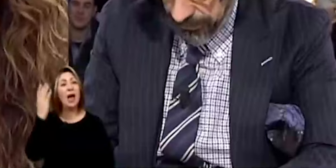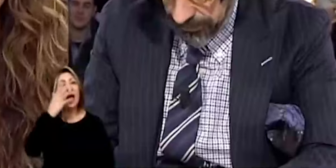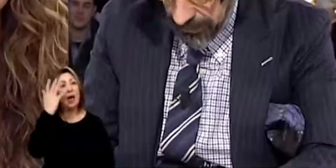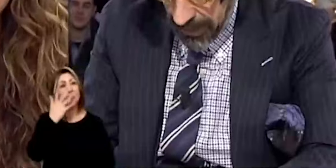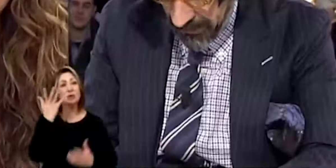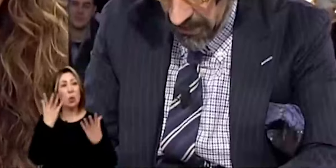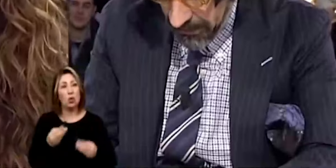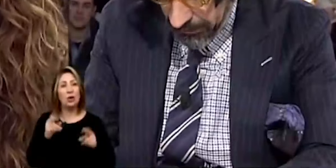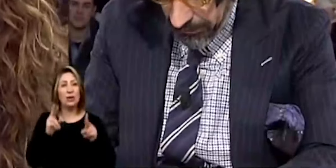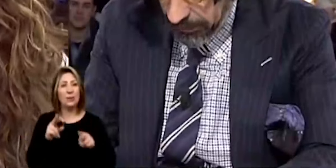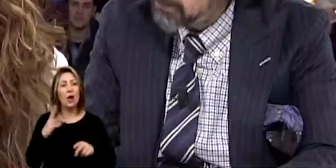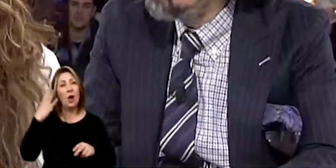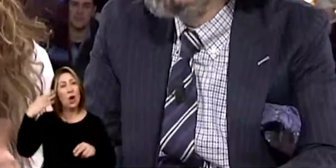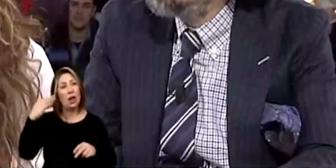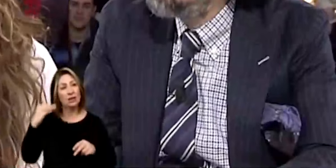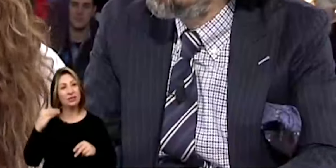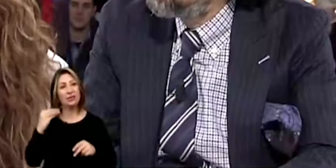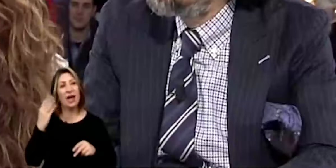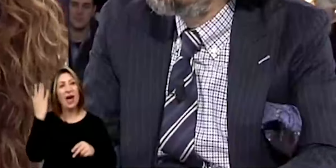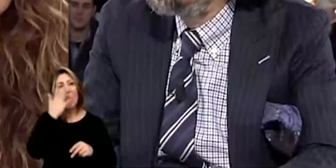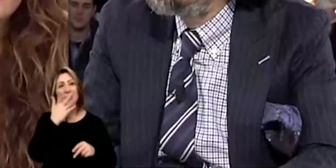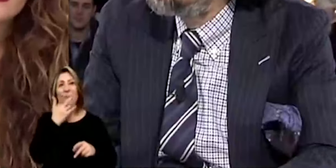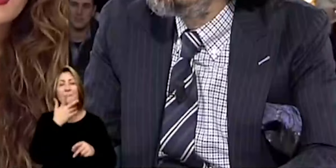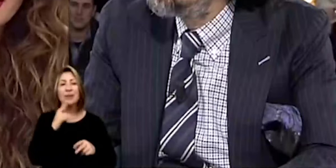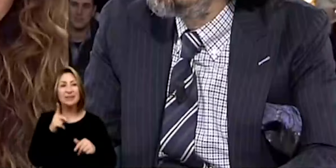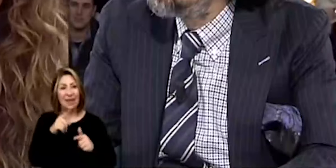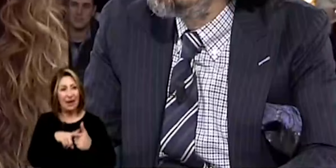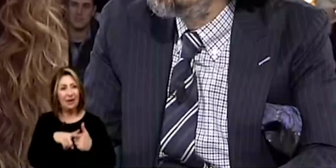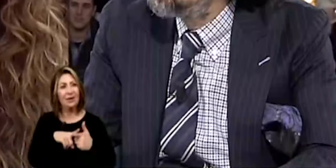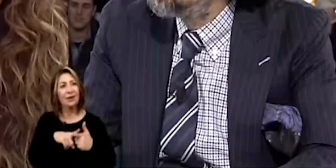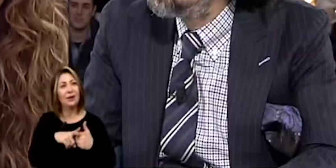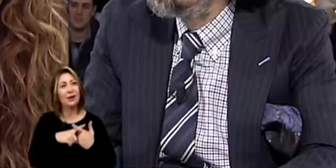Arapçada olduğu gibi. Evet. Hollandaca o açıdan Arapçaya biraz benzer.